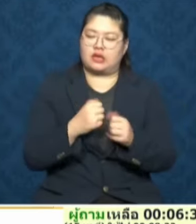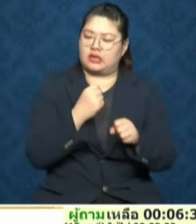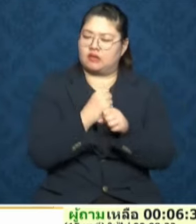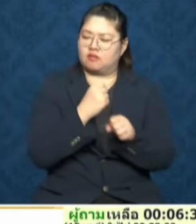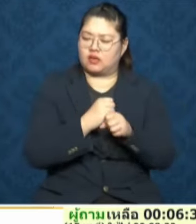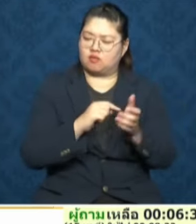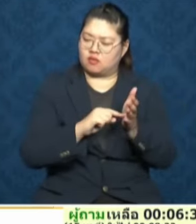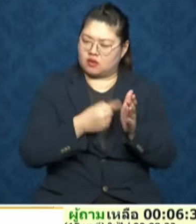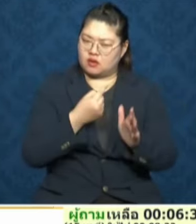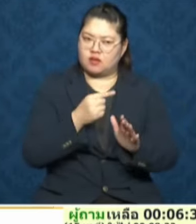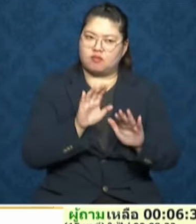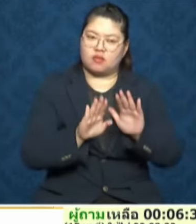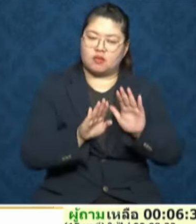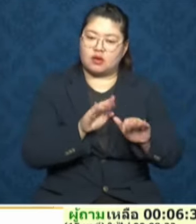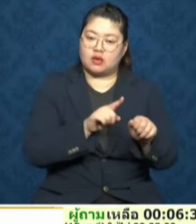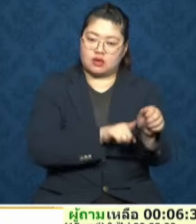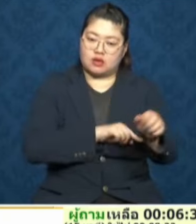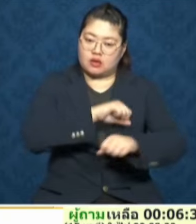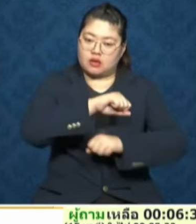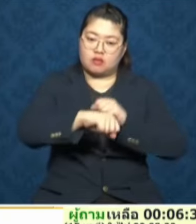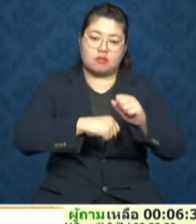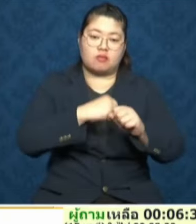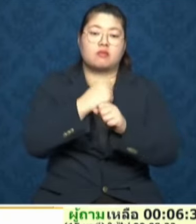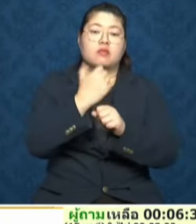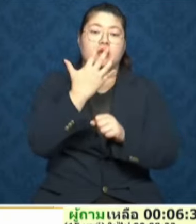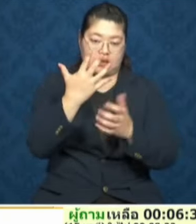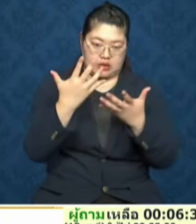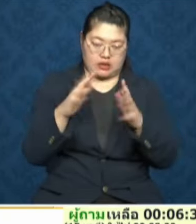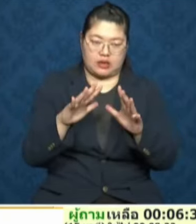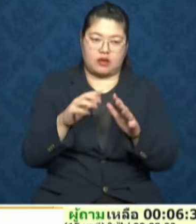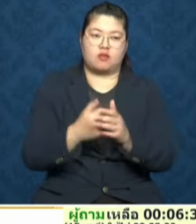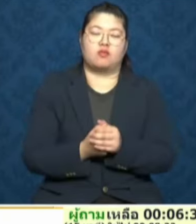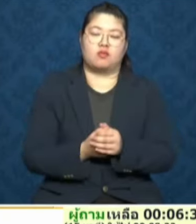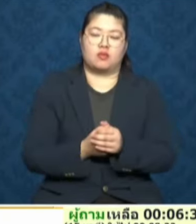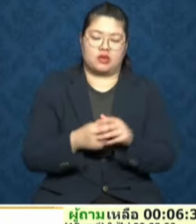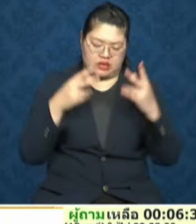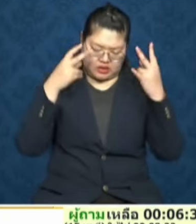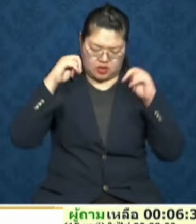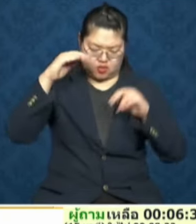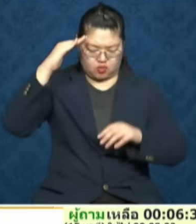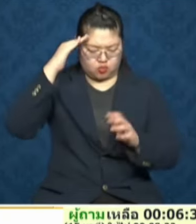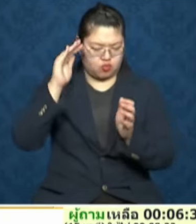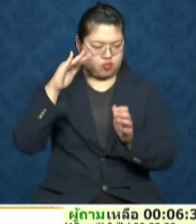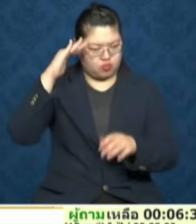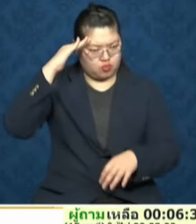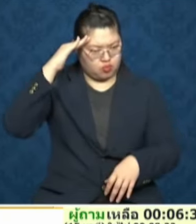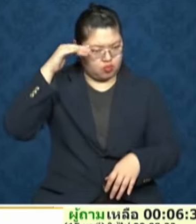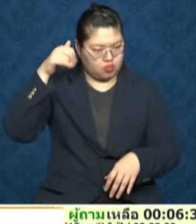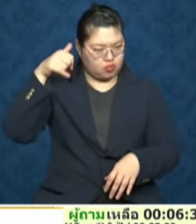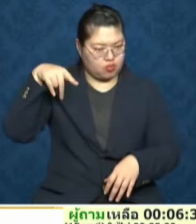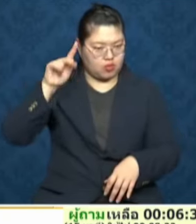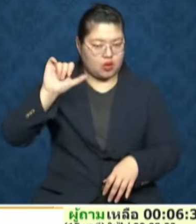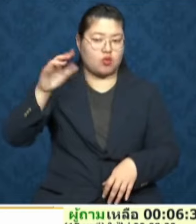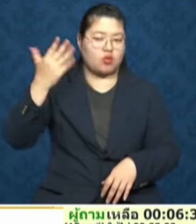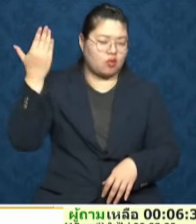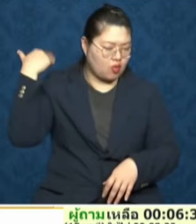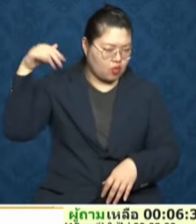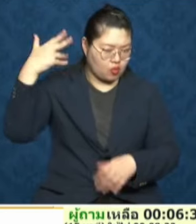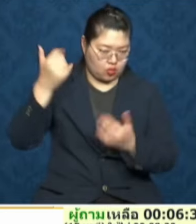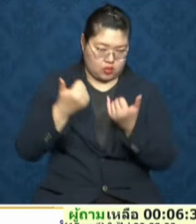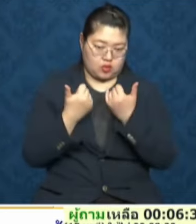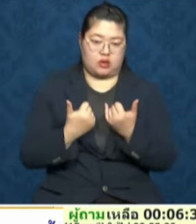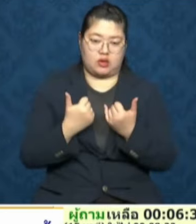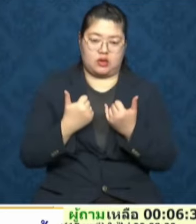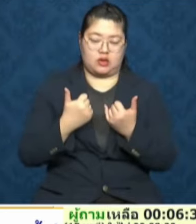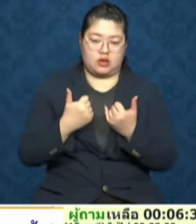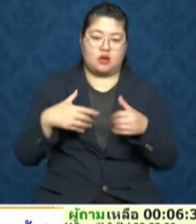five years,ตั้งแตรัธบาลทผ่านมาสมยท่พลิกประยุธจรอรชา จนมาถึงท่านเศษฐาทวีสิน มาตรการ